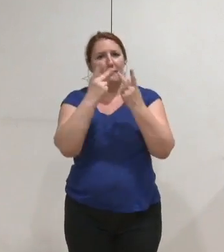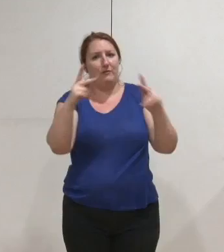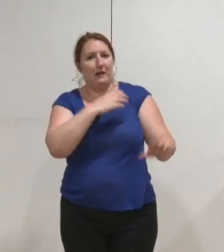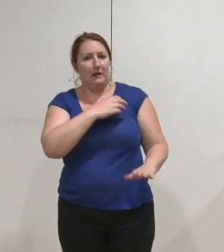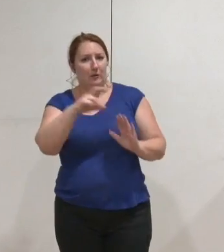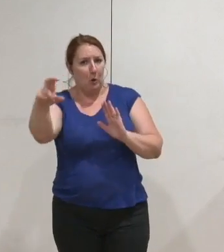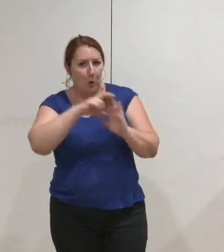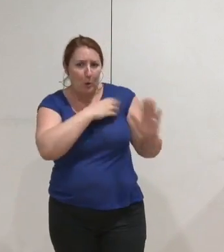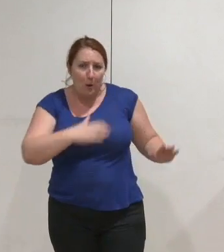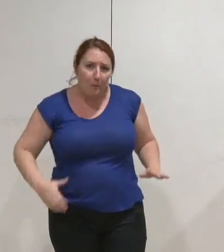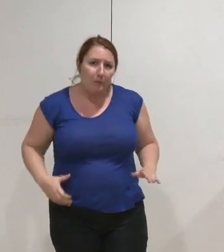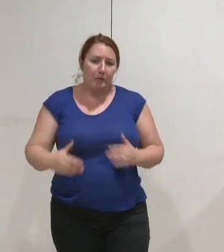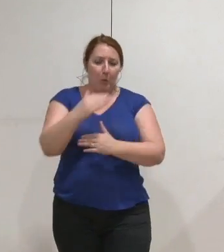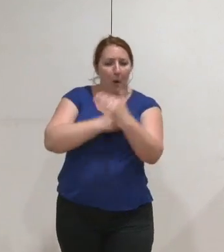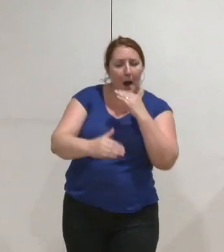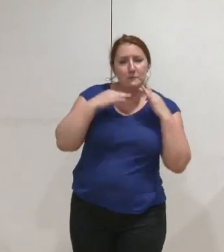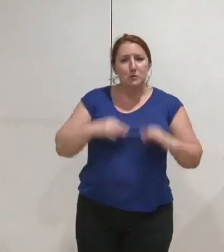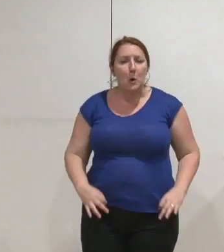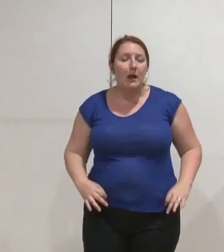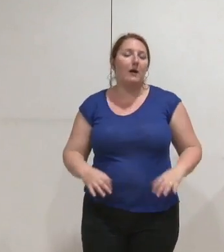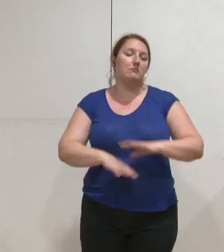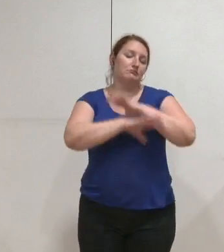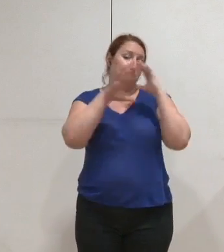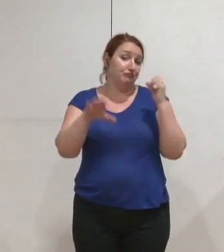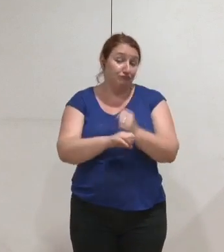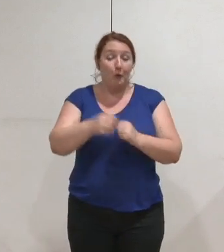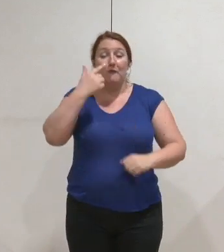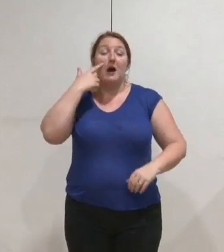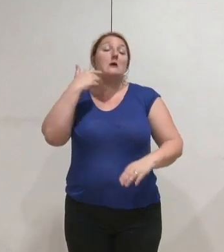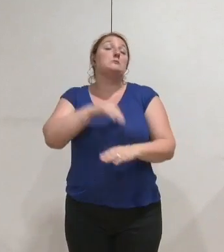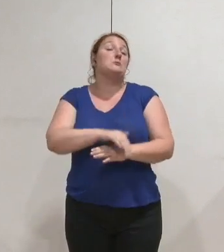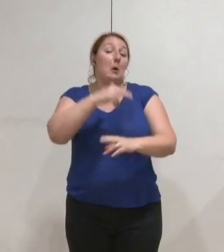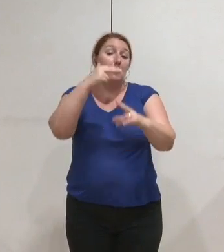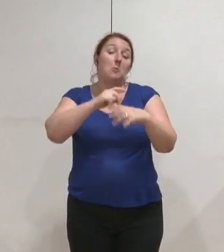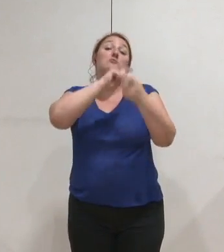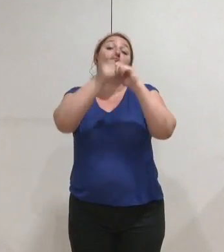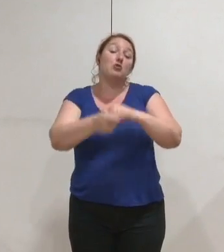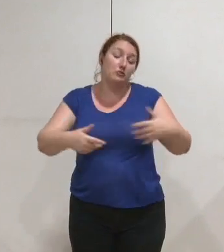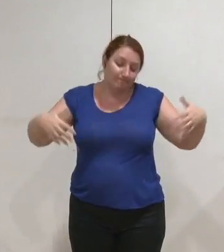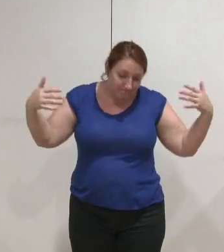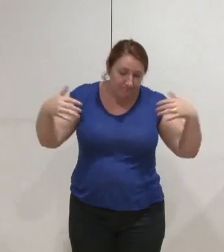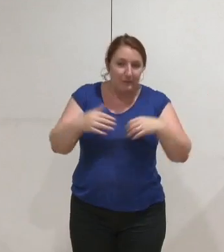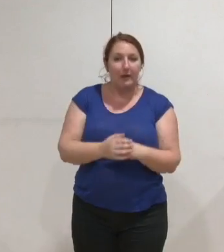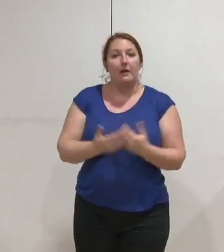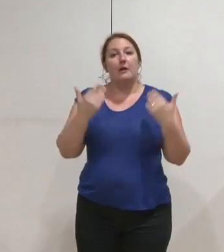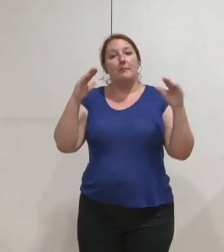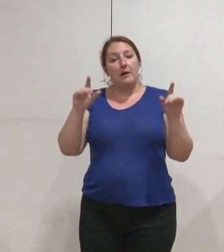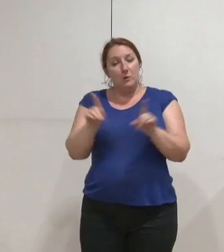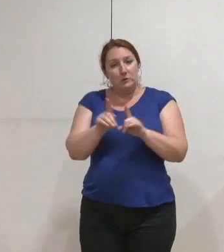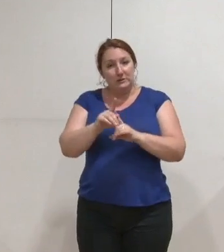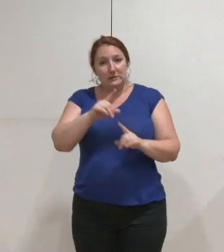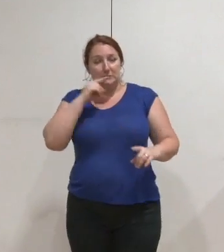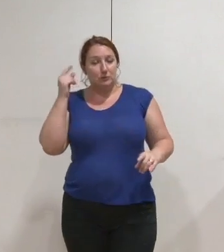programmations scolaires bon on se contentera ce soir d'un changement non euh mais juste aussi pour vous interpeller Monsieur le